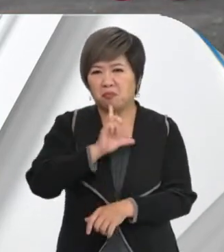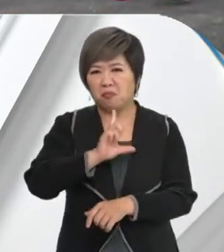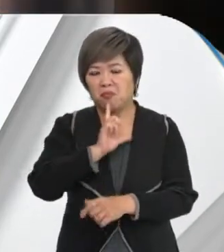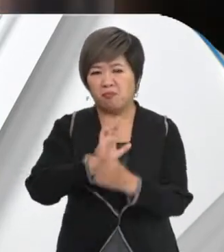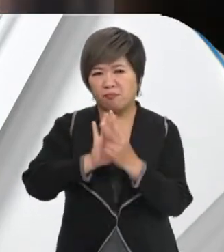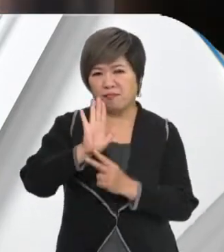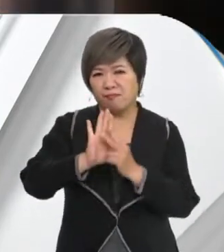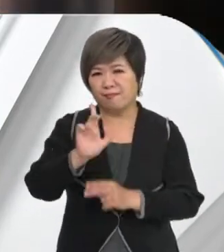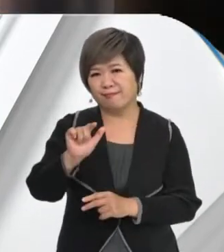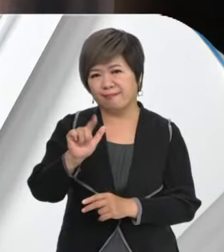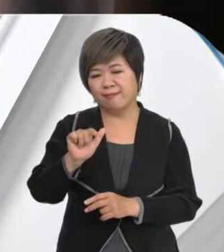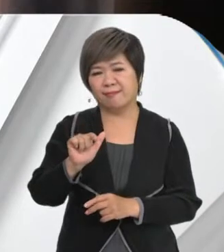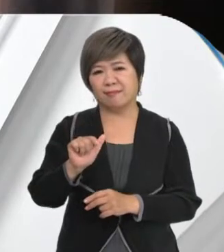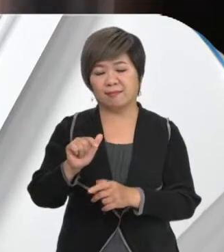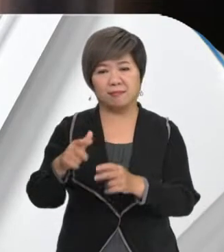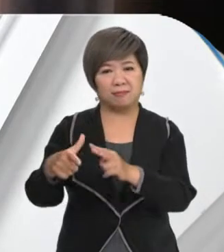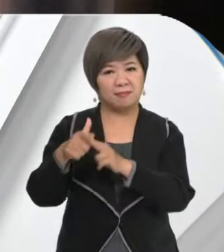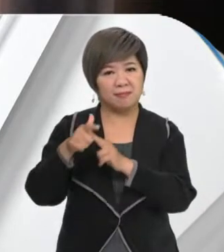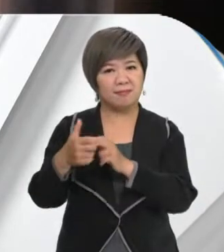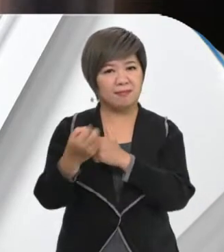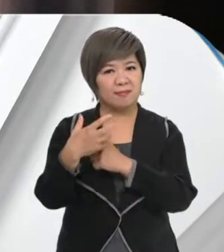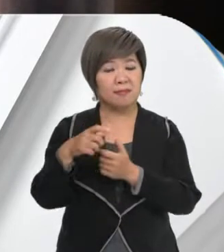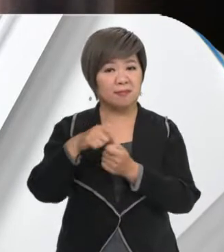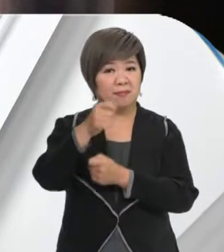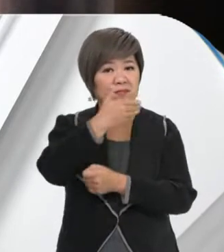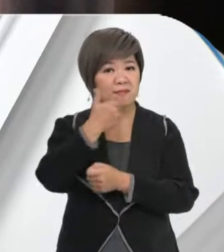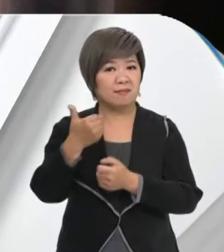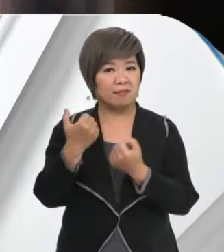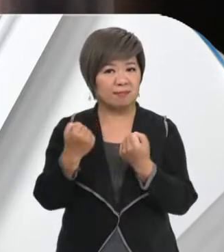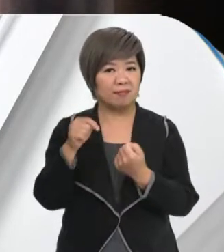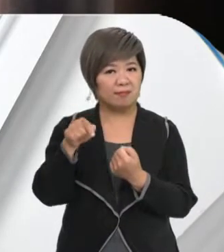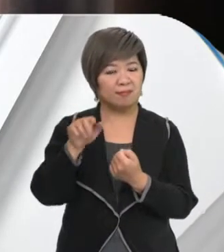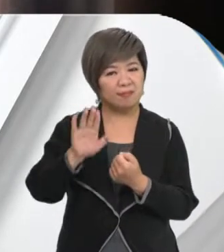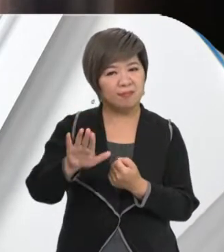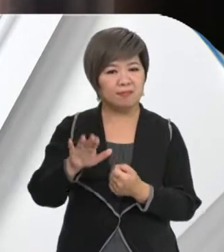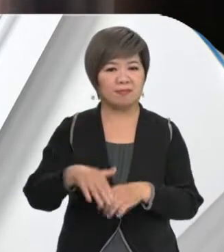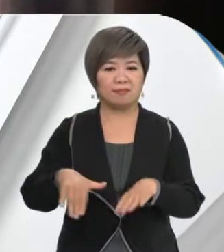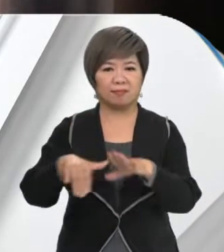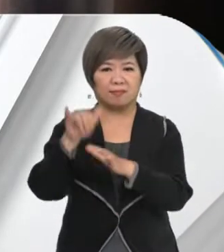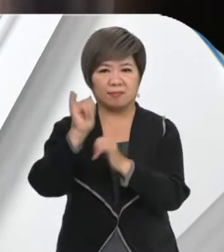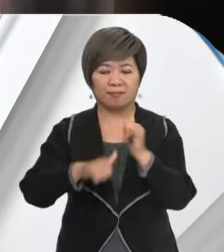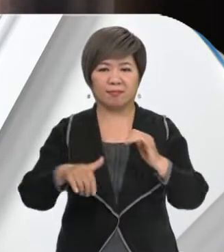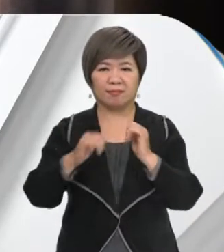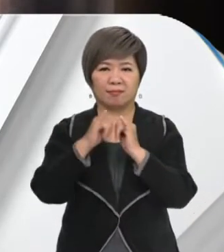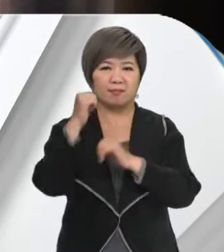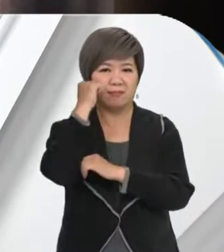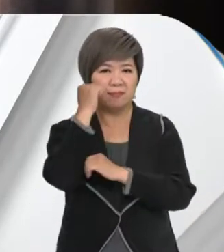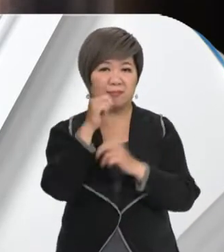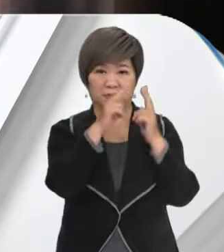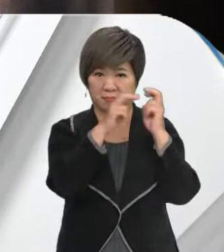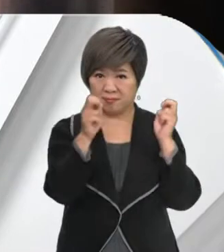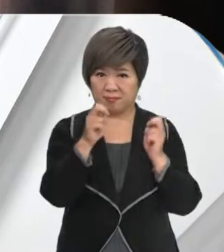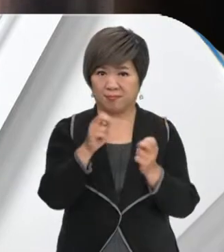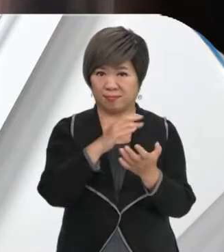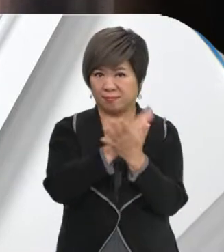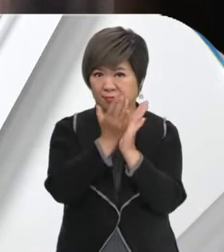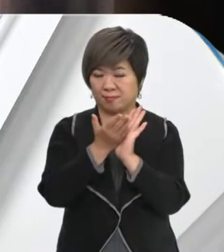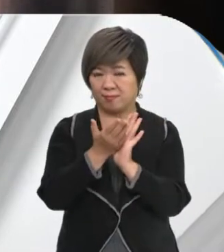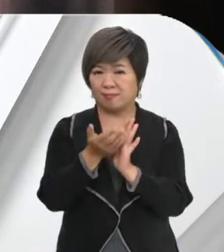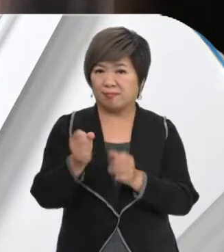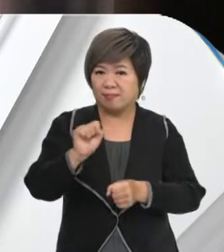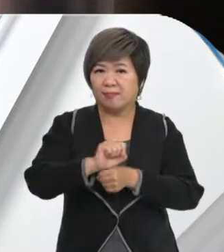老师，他们会介绍永靖在地的一些文史名居，还有一些寺庙，然后延伸出